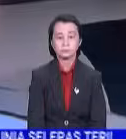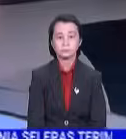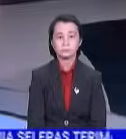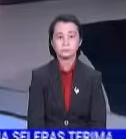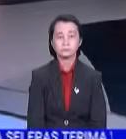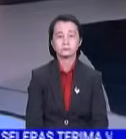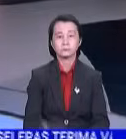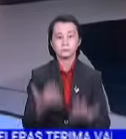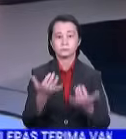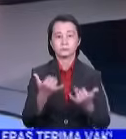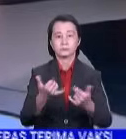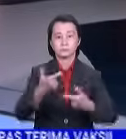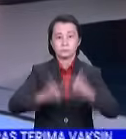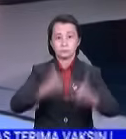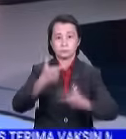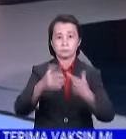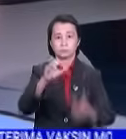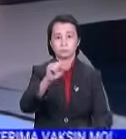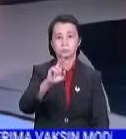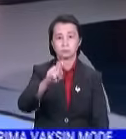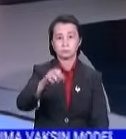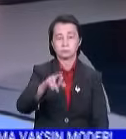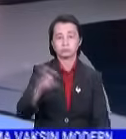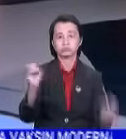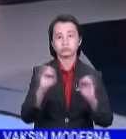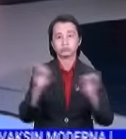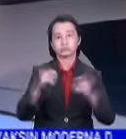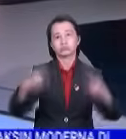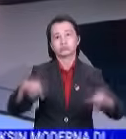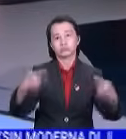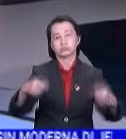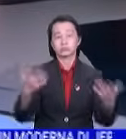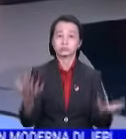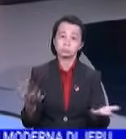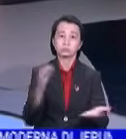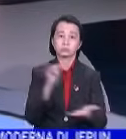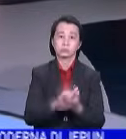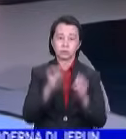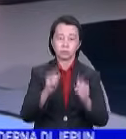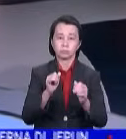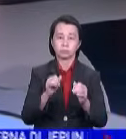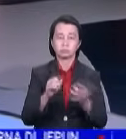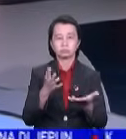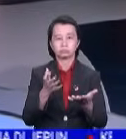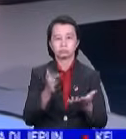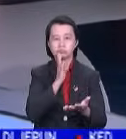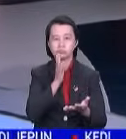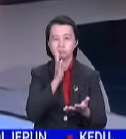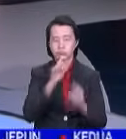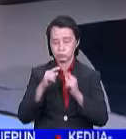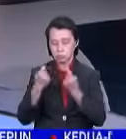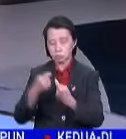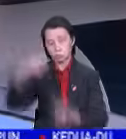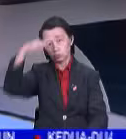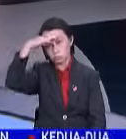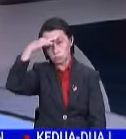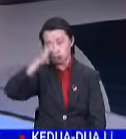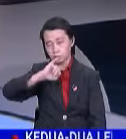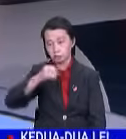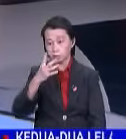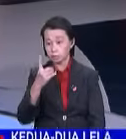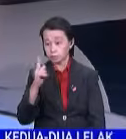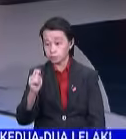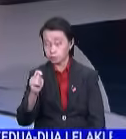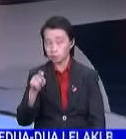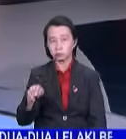Hai agak perkembangan Liga stupa tiada tandingan hitung kamu tepati yang dapat diterjemahkan bahwa pasukan Johor Darul takzim jdt